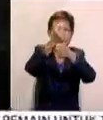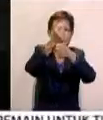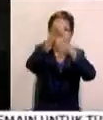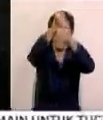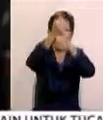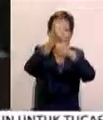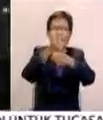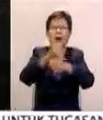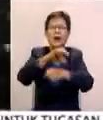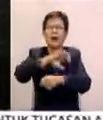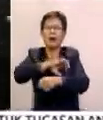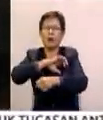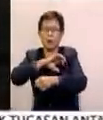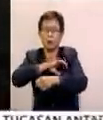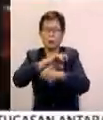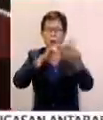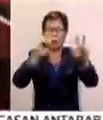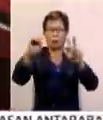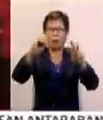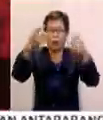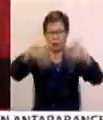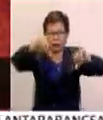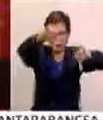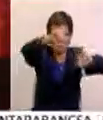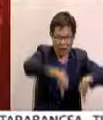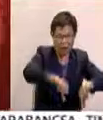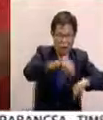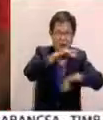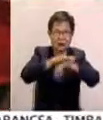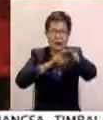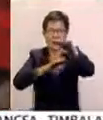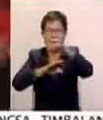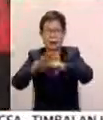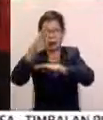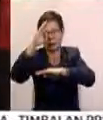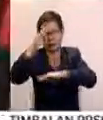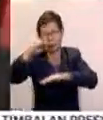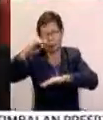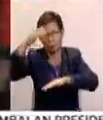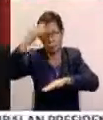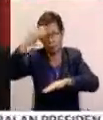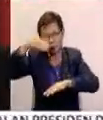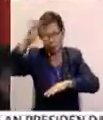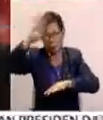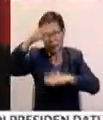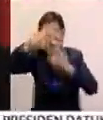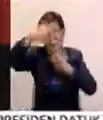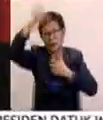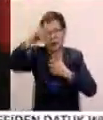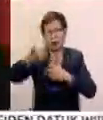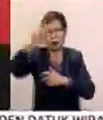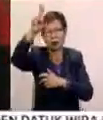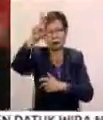FC 3-0 sebelum tewas di tangan Perlis Singa Utara 0-3.